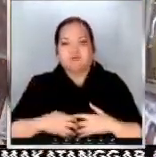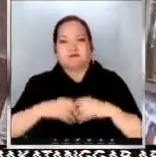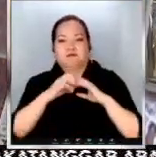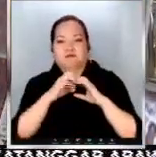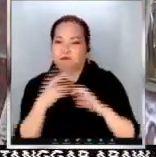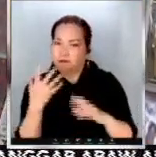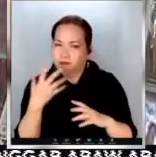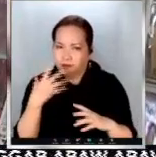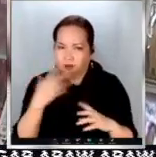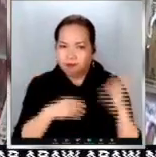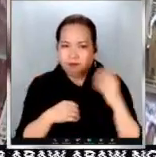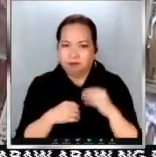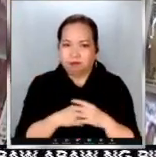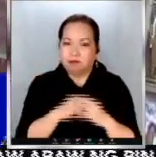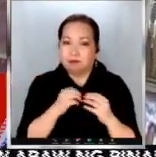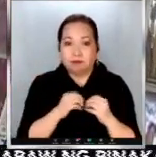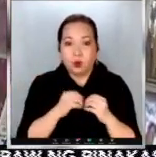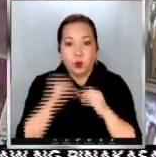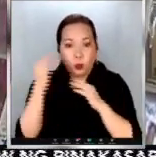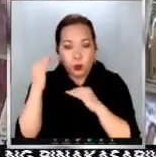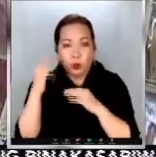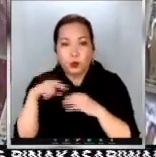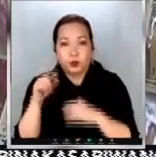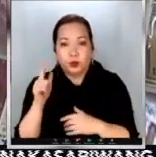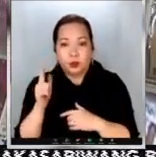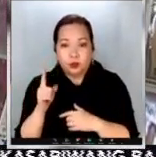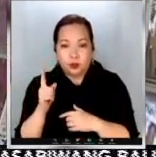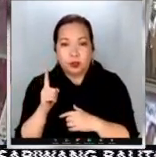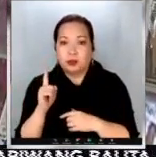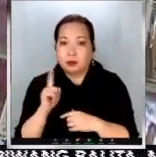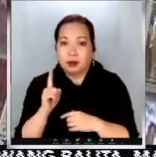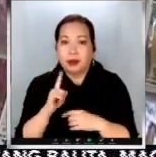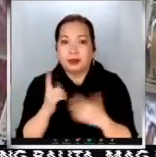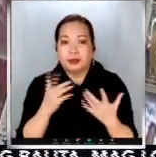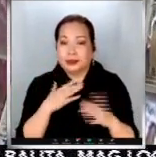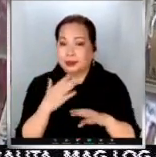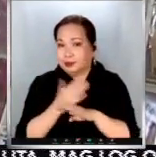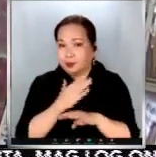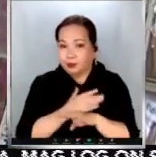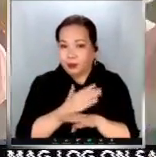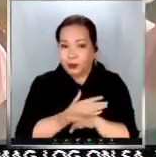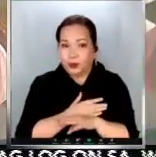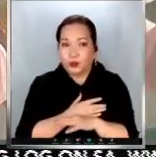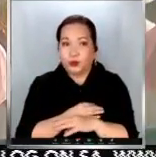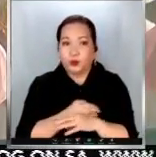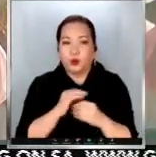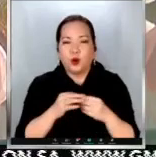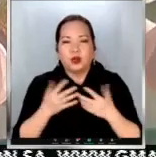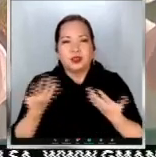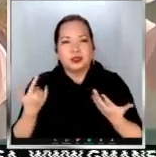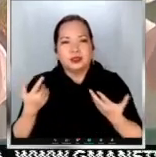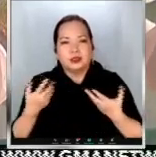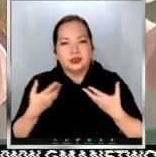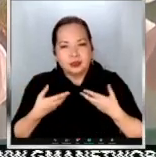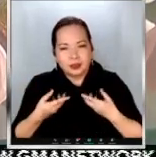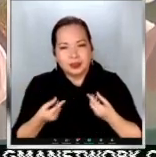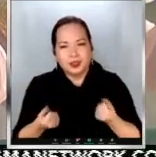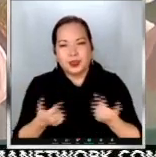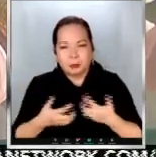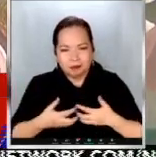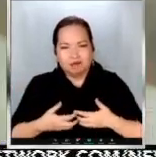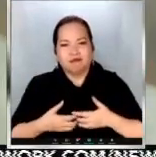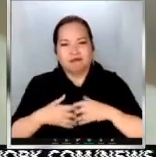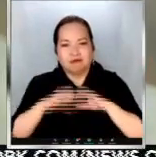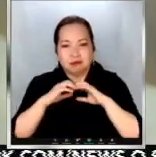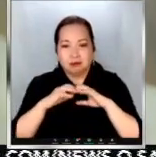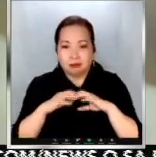can expect for the 2021, it will be a much more improvement year, or we call it healing year or comeback year. Pero although alam po natin